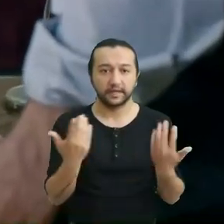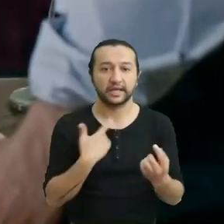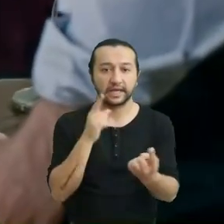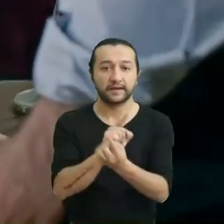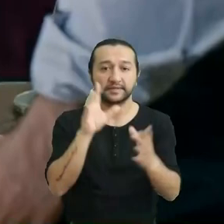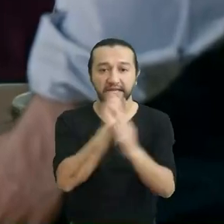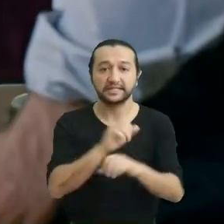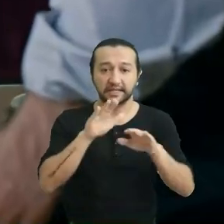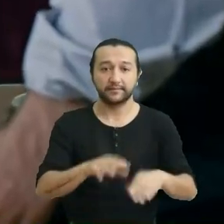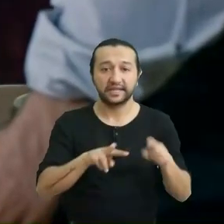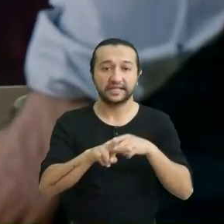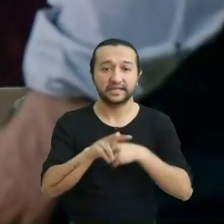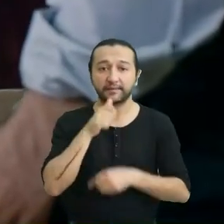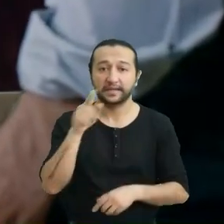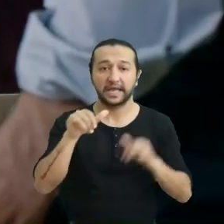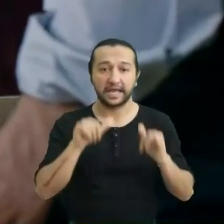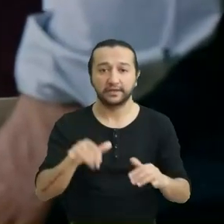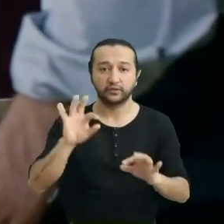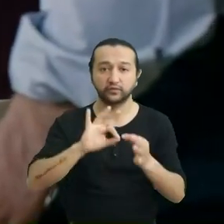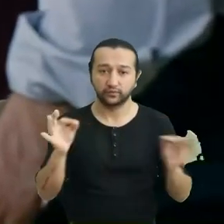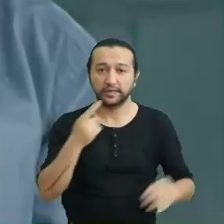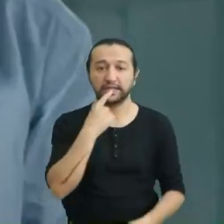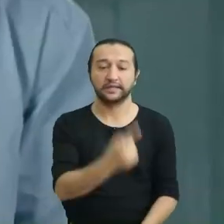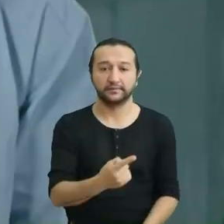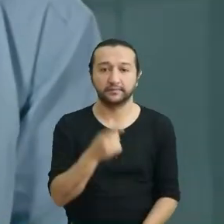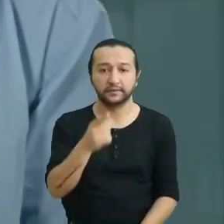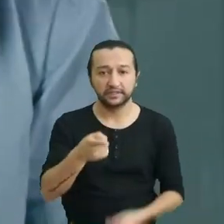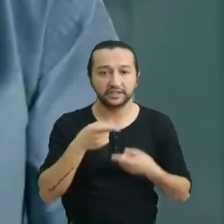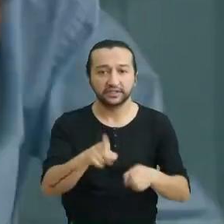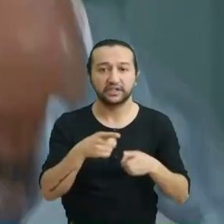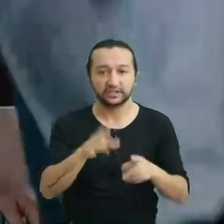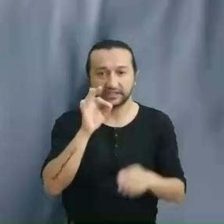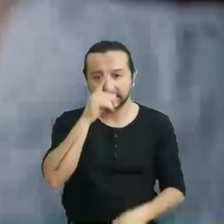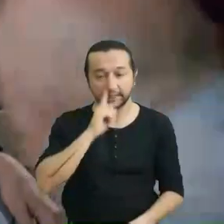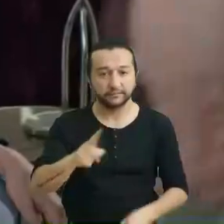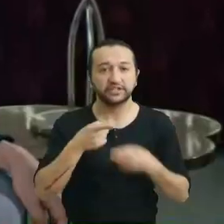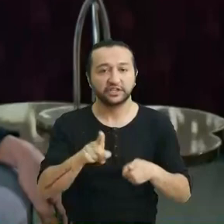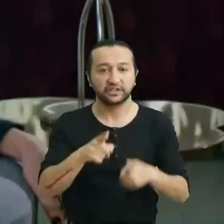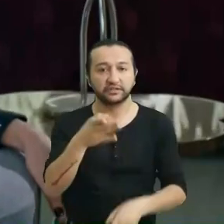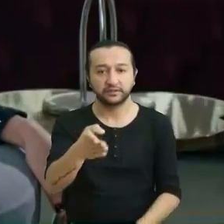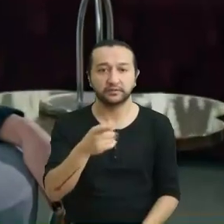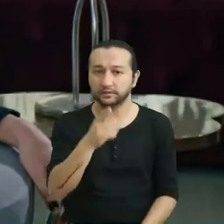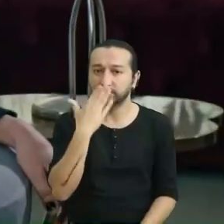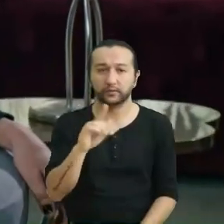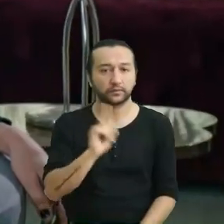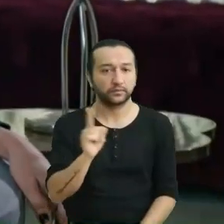Aramızda kalsın ama Yıldıray Bey'e aynen bu cümleyi kurdum. Şantaj bu. Resmen şantaj.